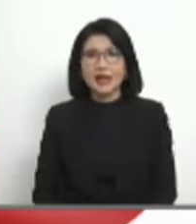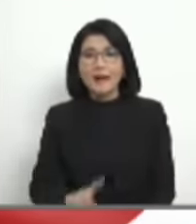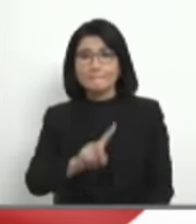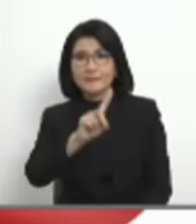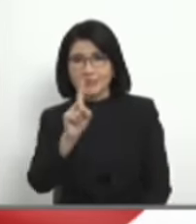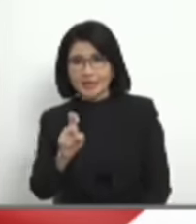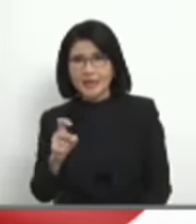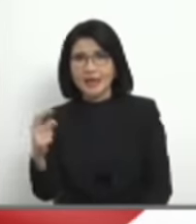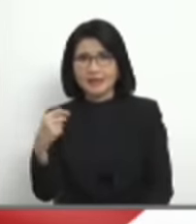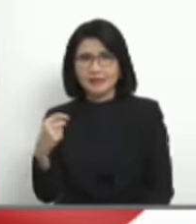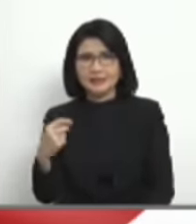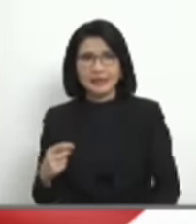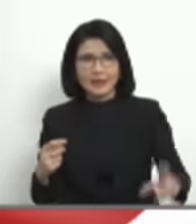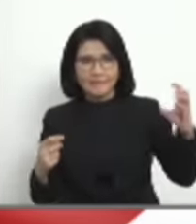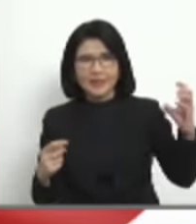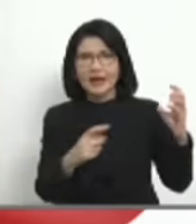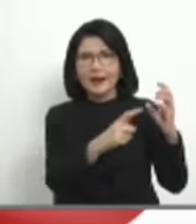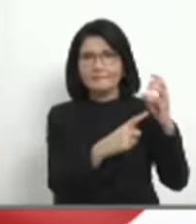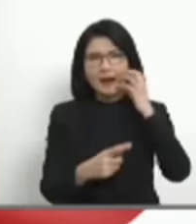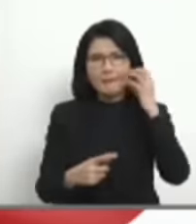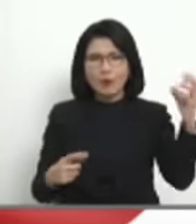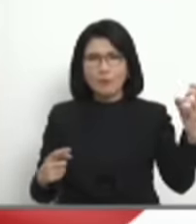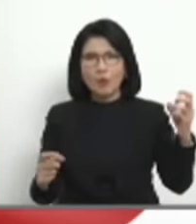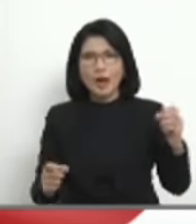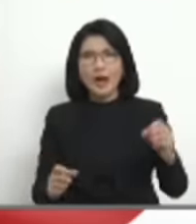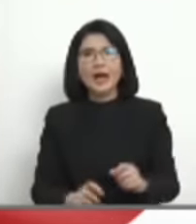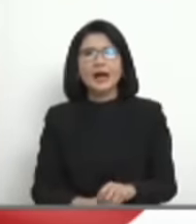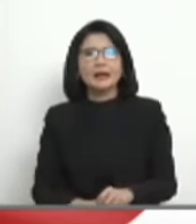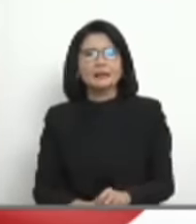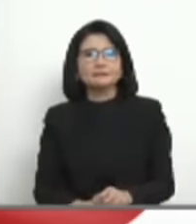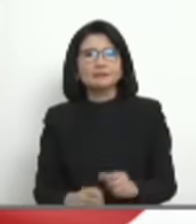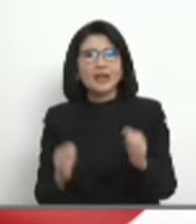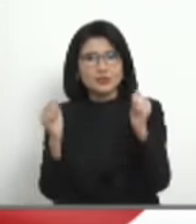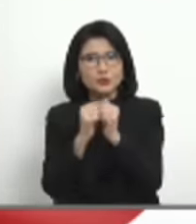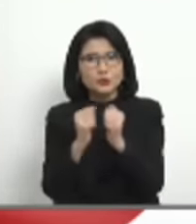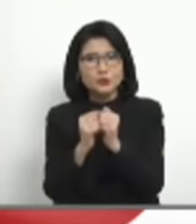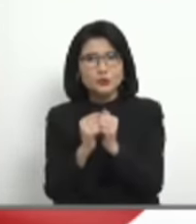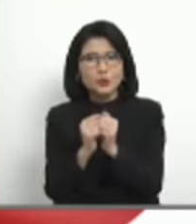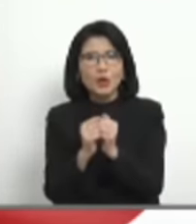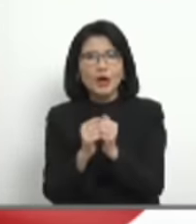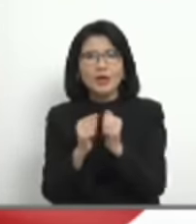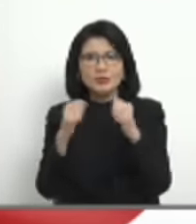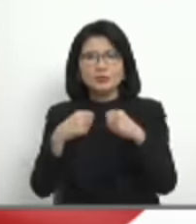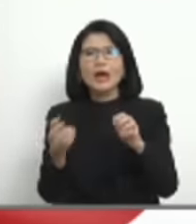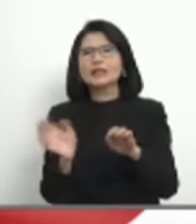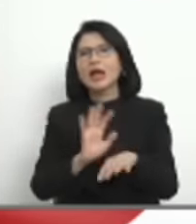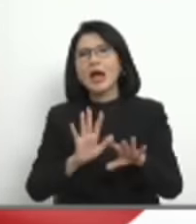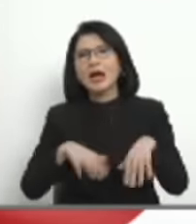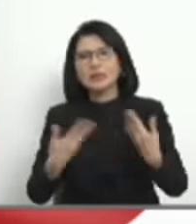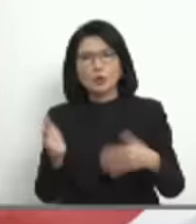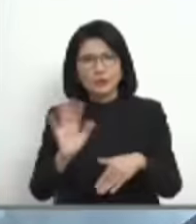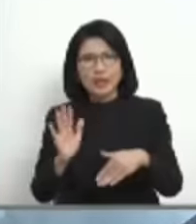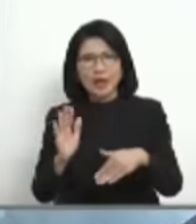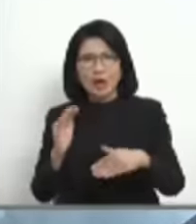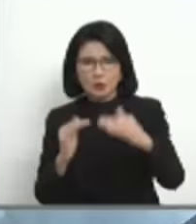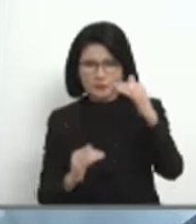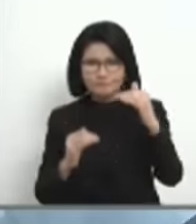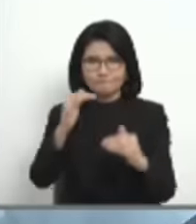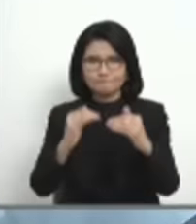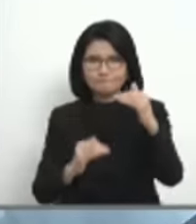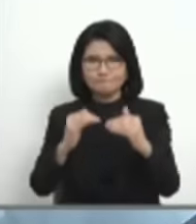Prabowo setuju tidak bapak untuk memperbaiki ketimbangan digital ini dan bagaimana caranya waktyaak waktunya habis